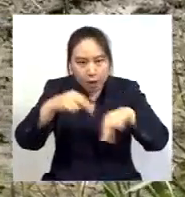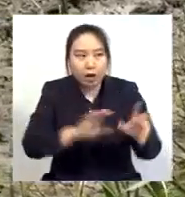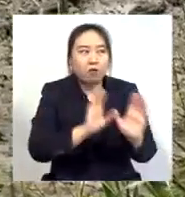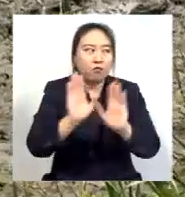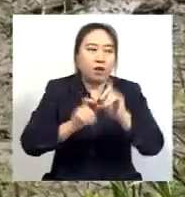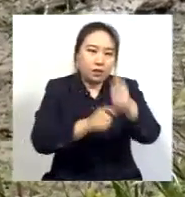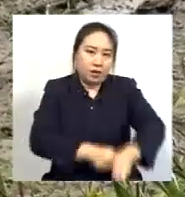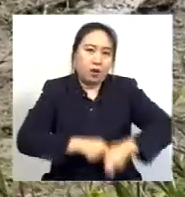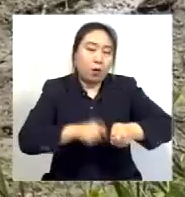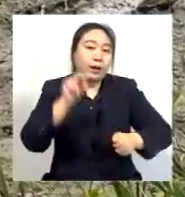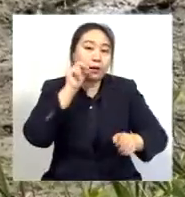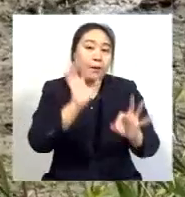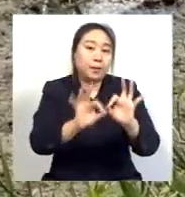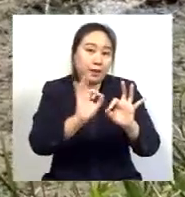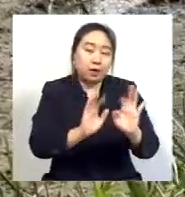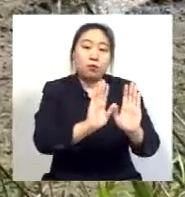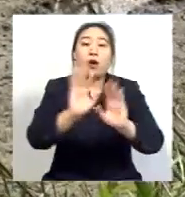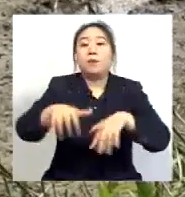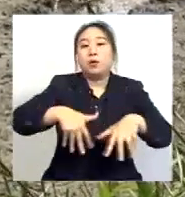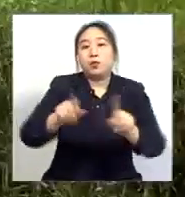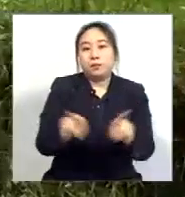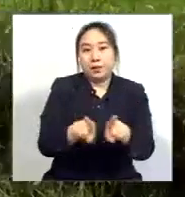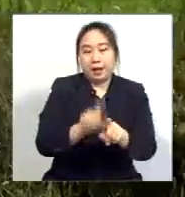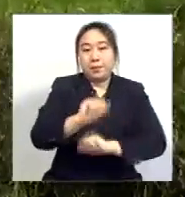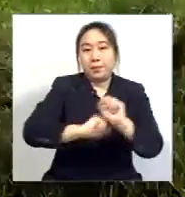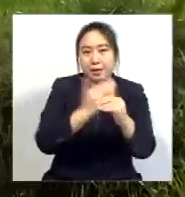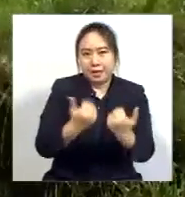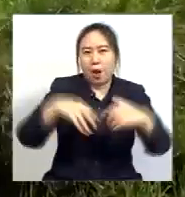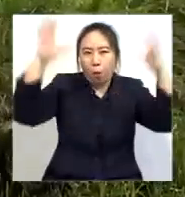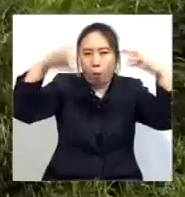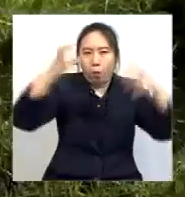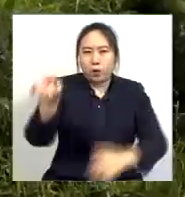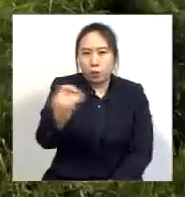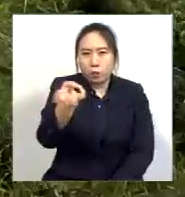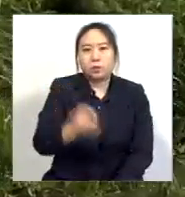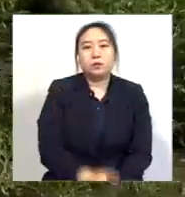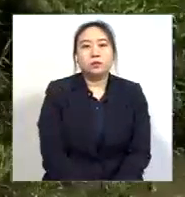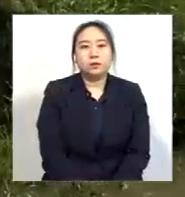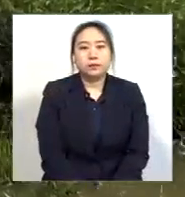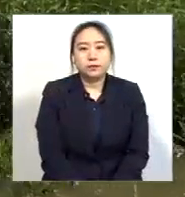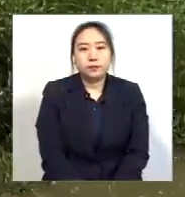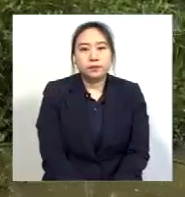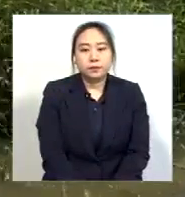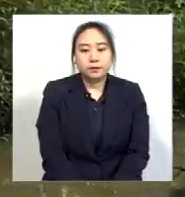ตรกรใช้น้ำอย่างประหยัดฝากถึงประชาชนไปด้วยเพราะว่าปีนี้ฝนน้อยกว่าทุกปีค่ะ